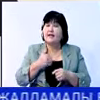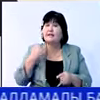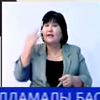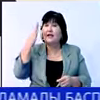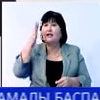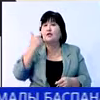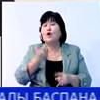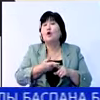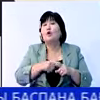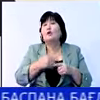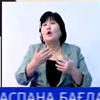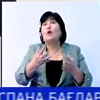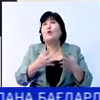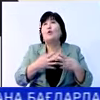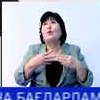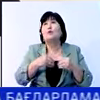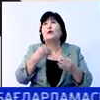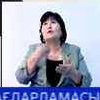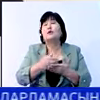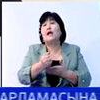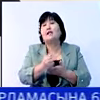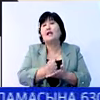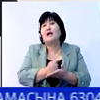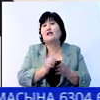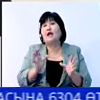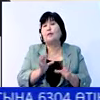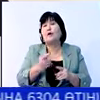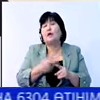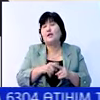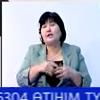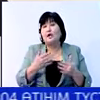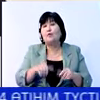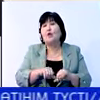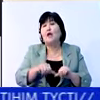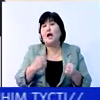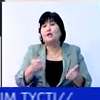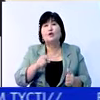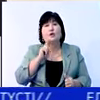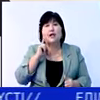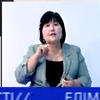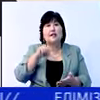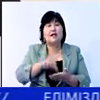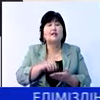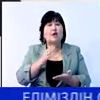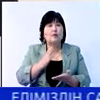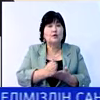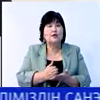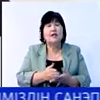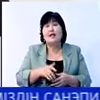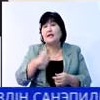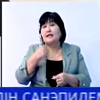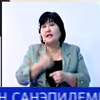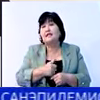сол отбасы құндылықтарын сақтап қалу. Әсіресе бұл ажырасу жастардың арасында болып жатқаннан кейін